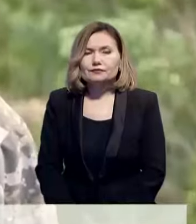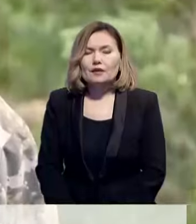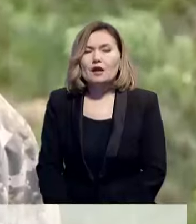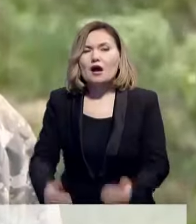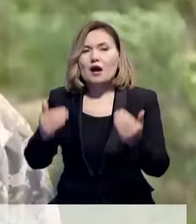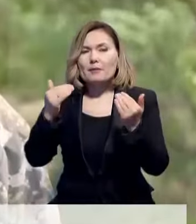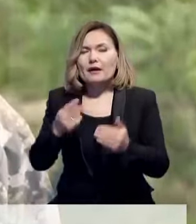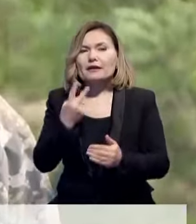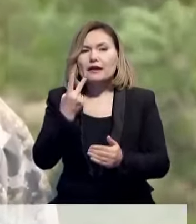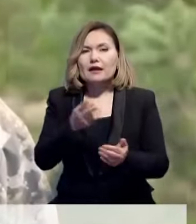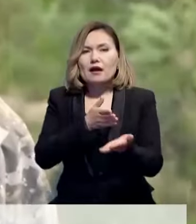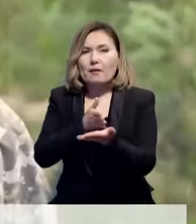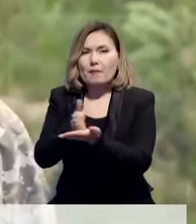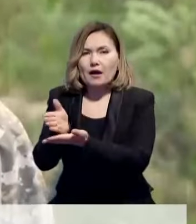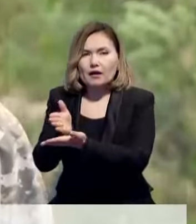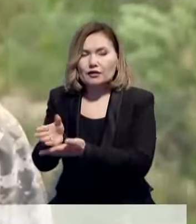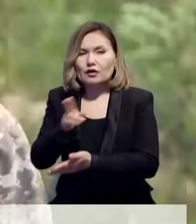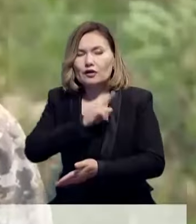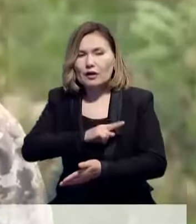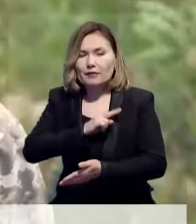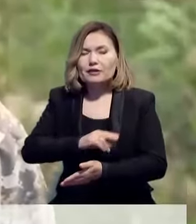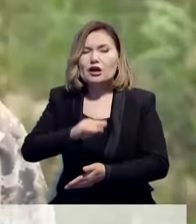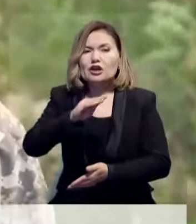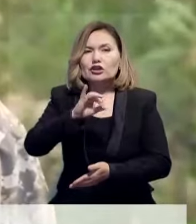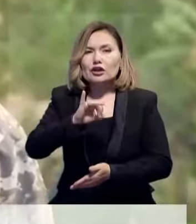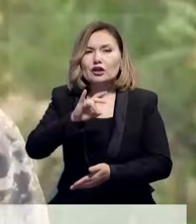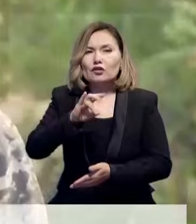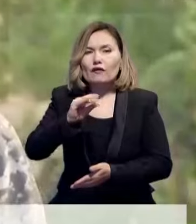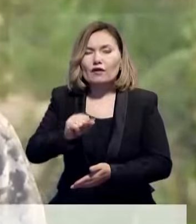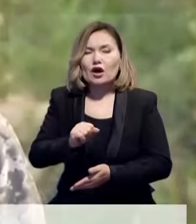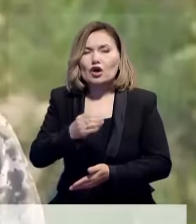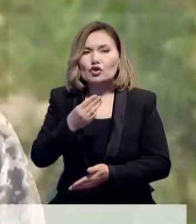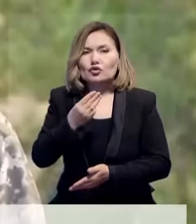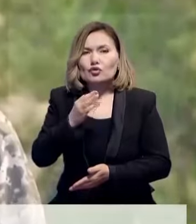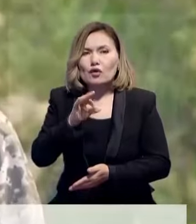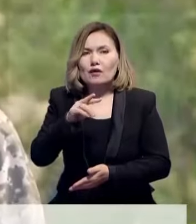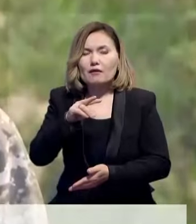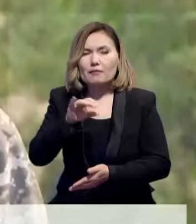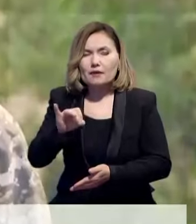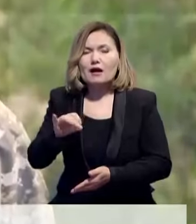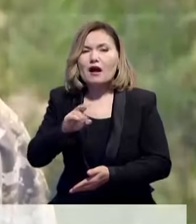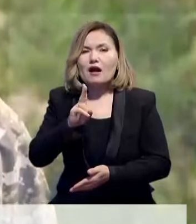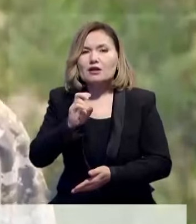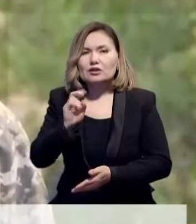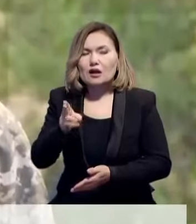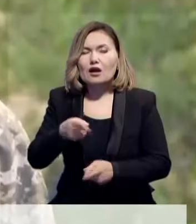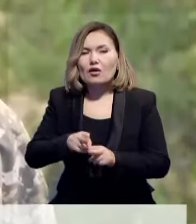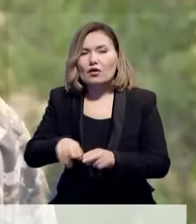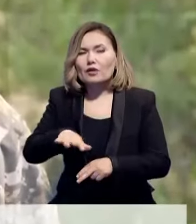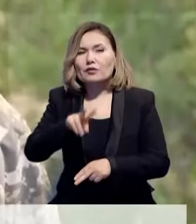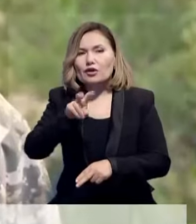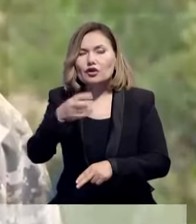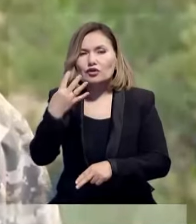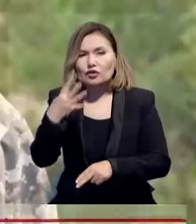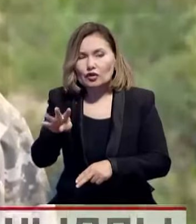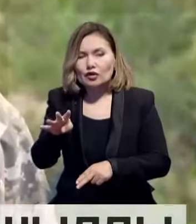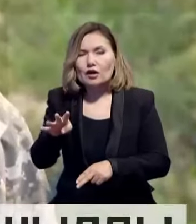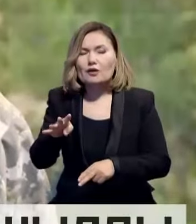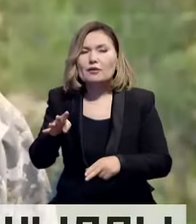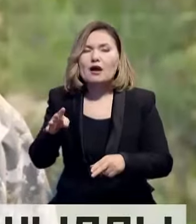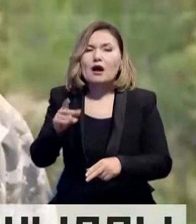біз екі бағытта жұмыс істеп жатырмыз. Бірі Жирновка шүлбі, екіншісі Қаштақ ауылының аумағында. Онда жеке құрамның 200 құтқарушысы,